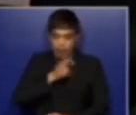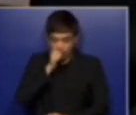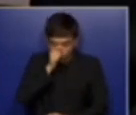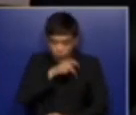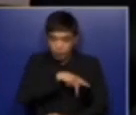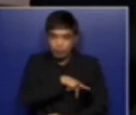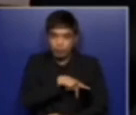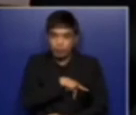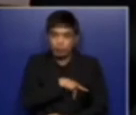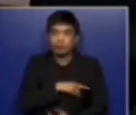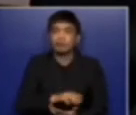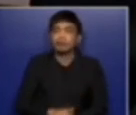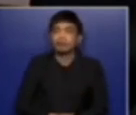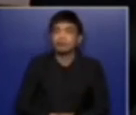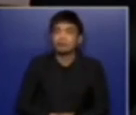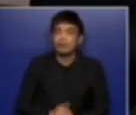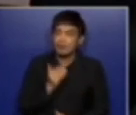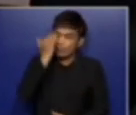เมื่อพ.ศ